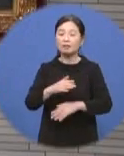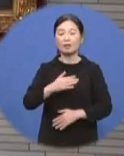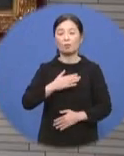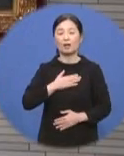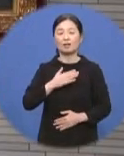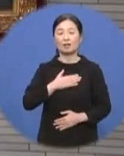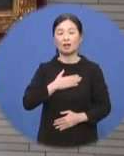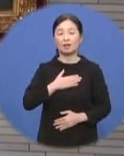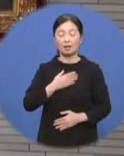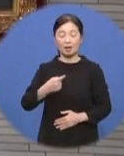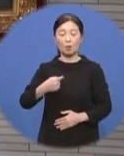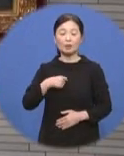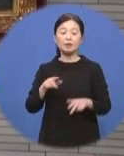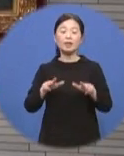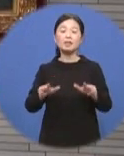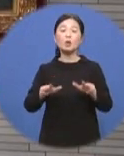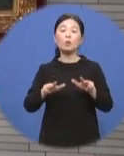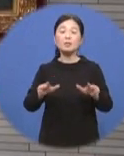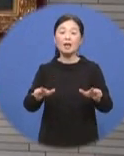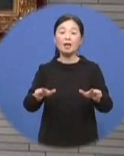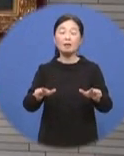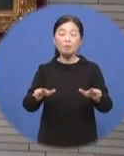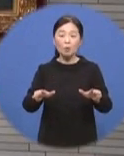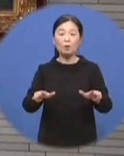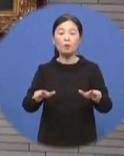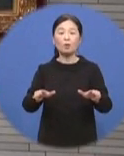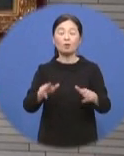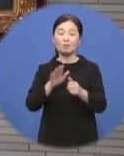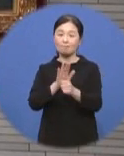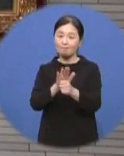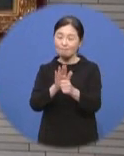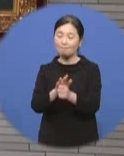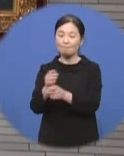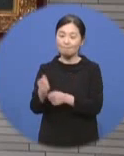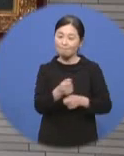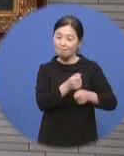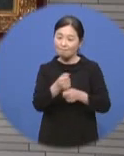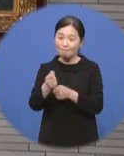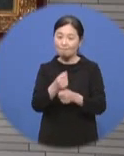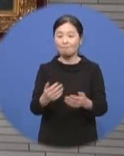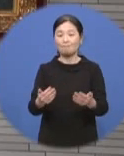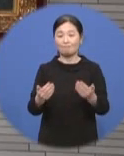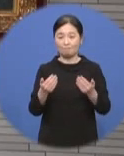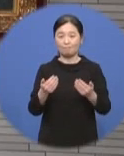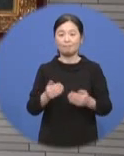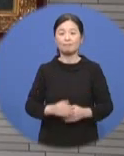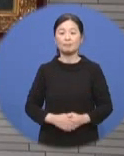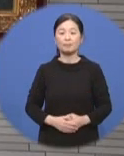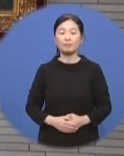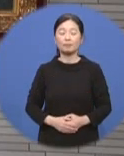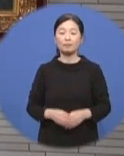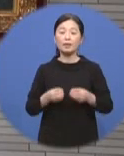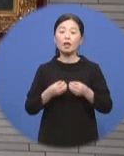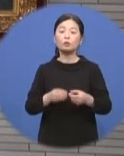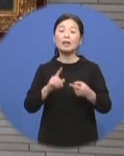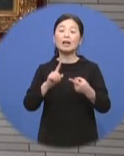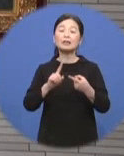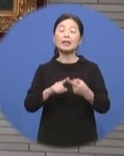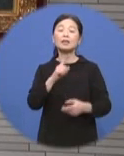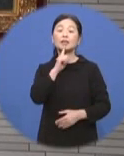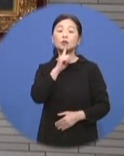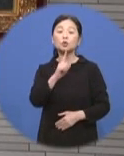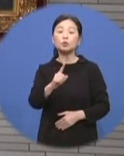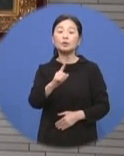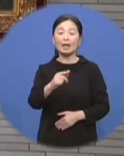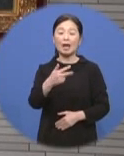我々行政としても何らかの、お手伝いというか応援していかなければいけないと思うんですけれど、具体的にはやっぱりジ